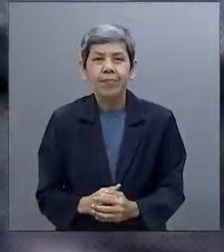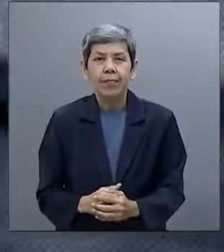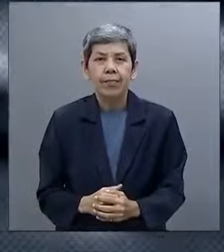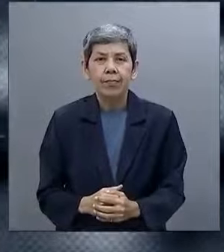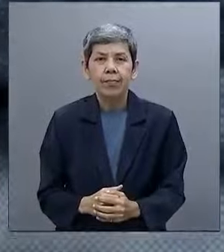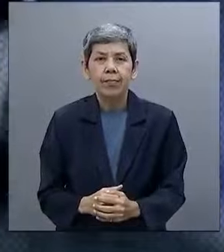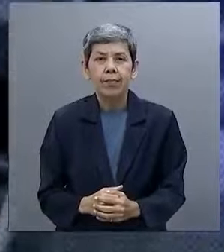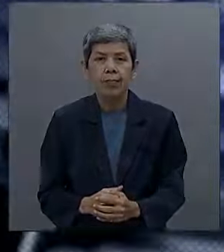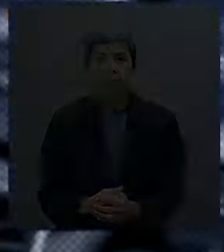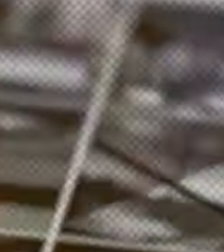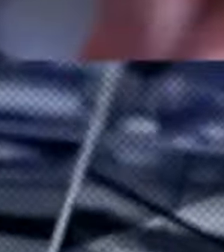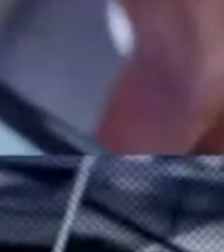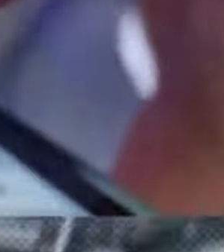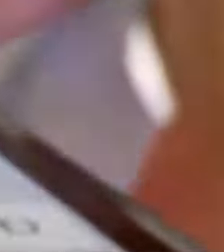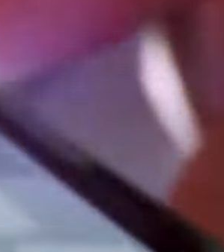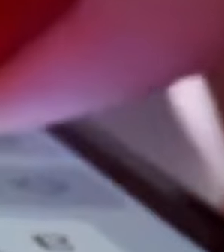und